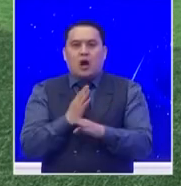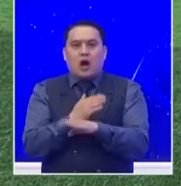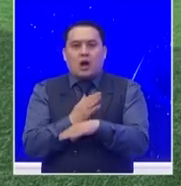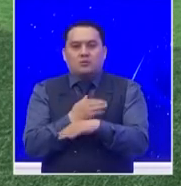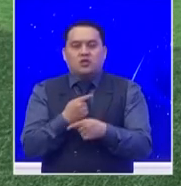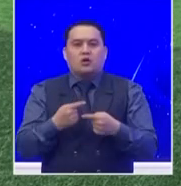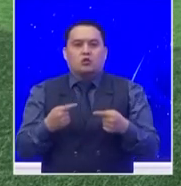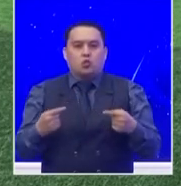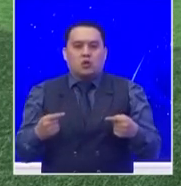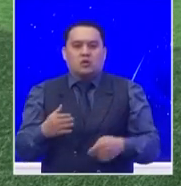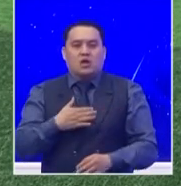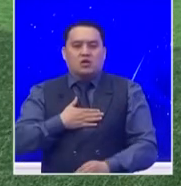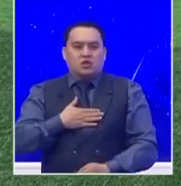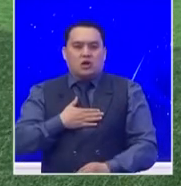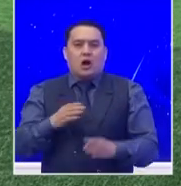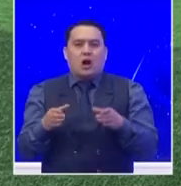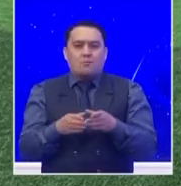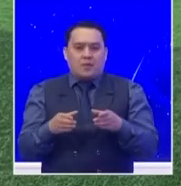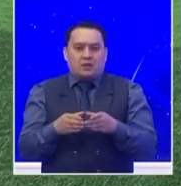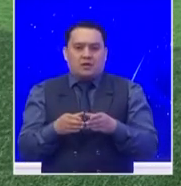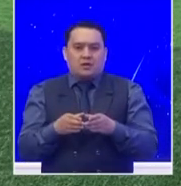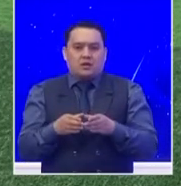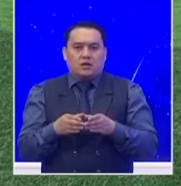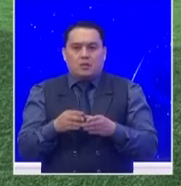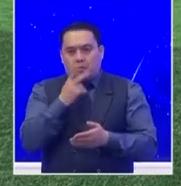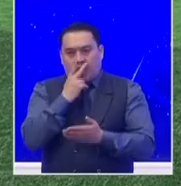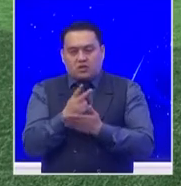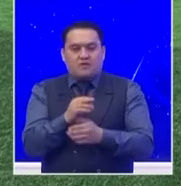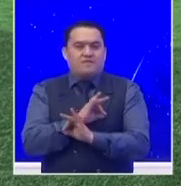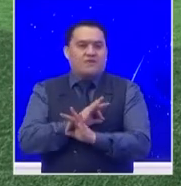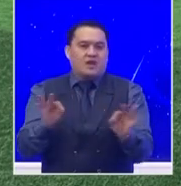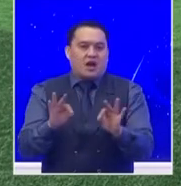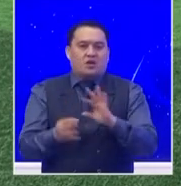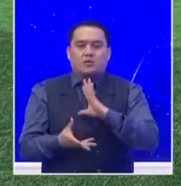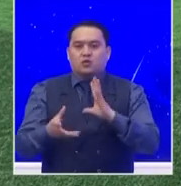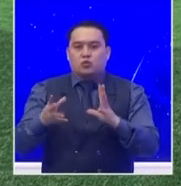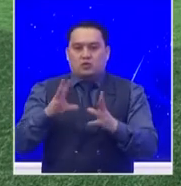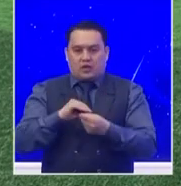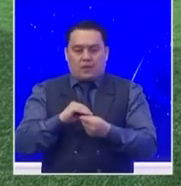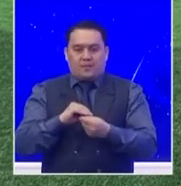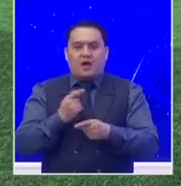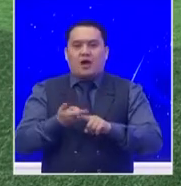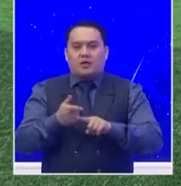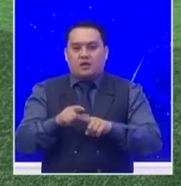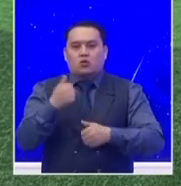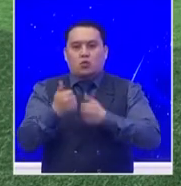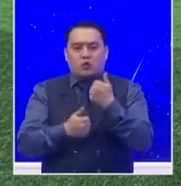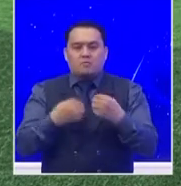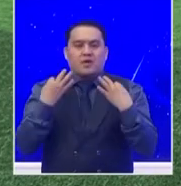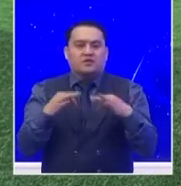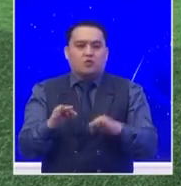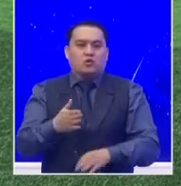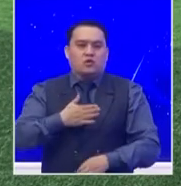из других наших команд, они показывают великолепные результаты. И вот этот турнир позволяет